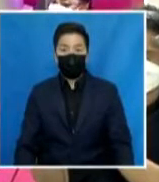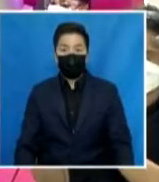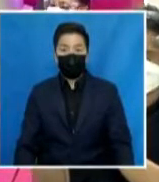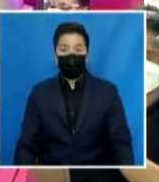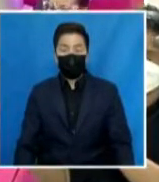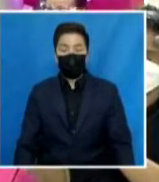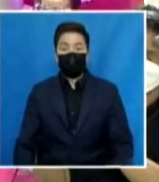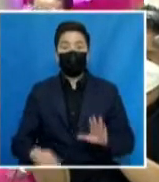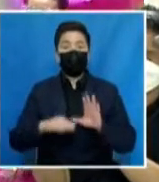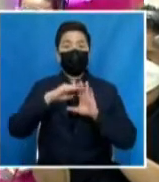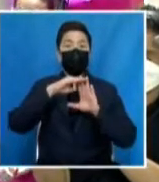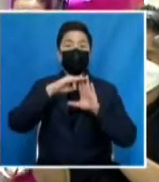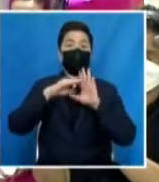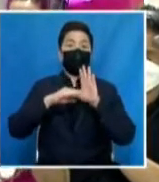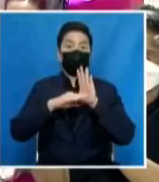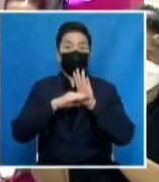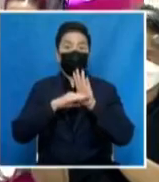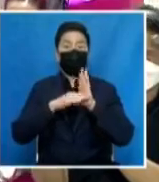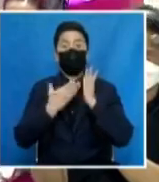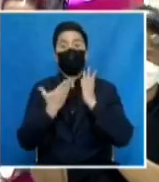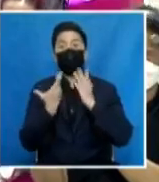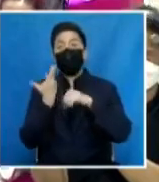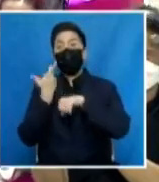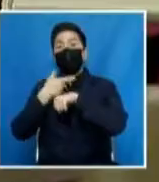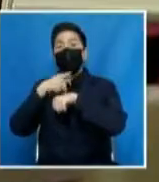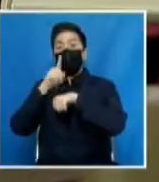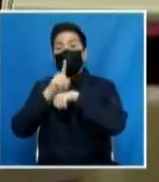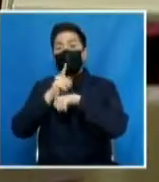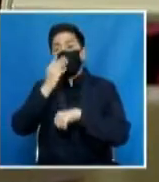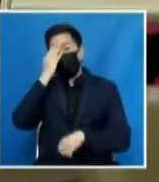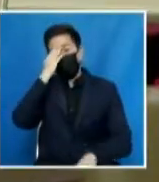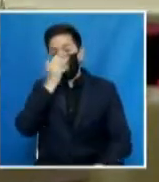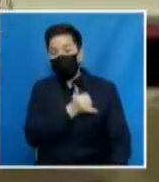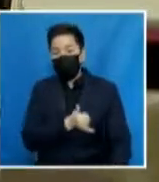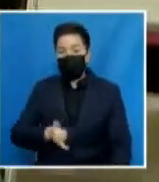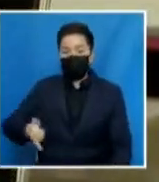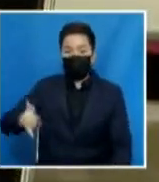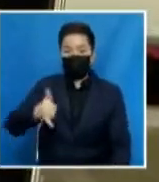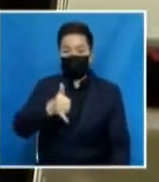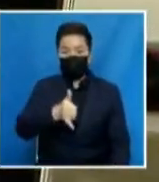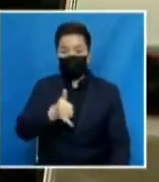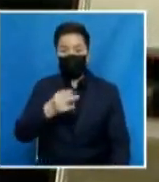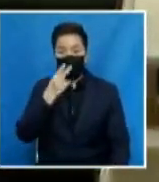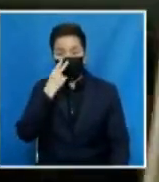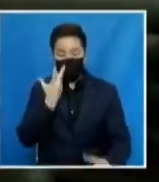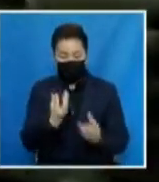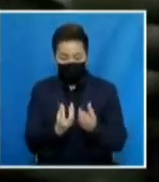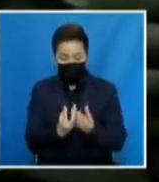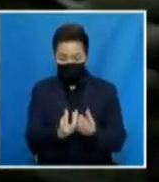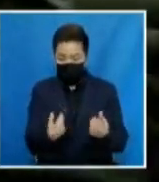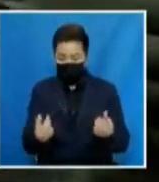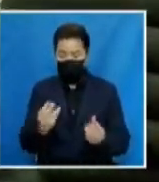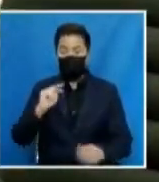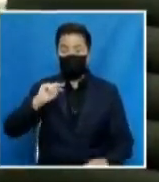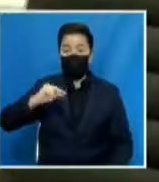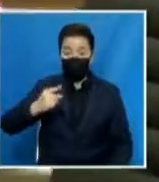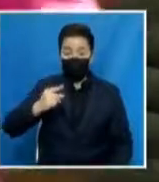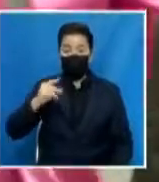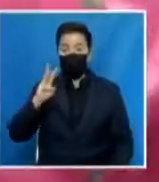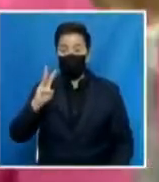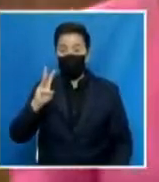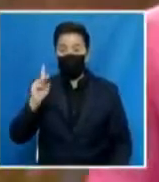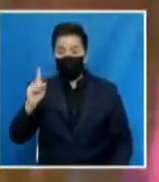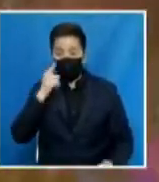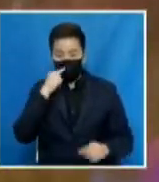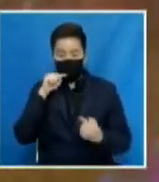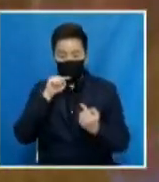ลำดับต่อไปขอเรียนเชิญท่านประธานกรรมการด้านหน้าเวทีเพื่อทำการตรวจสอบลูกบอลแสดงงวดและหมดอักษรให้ตรง